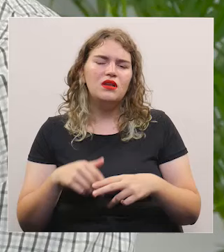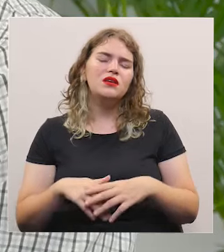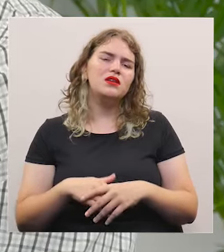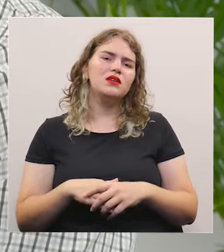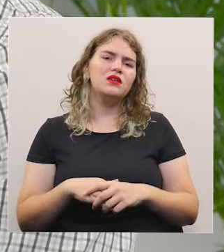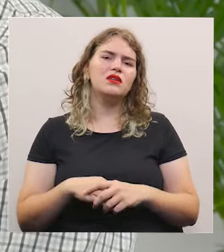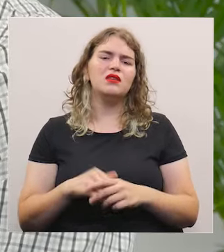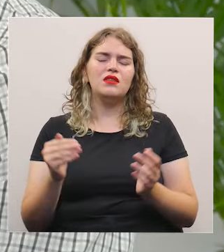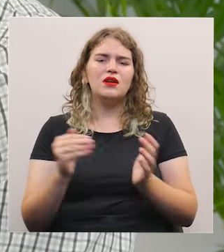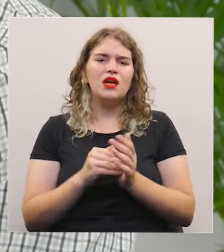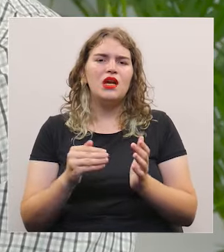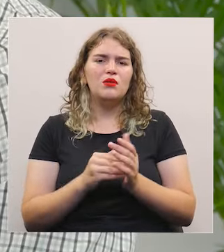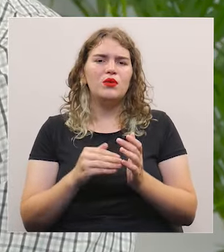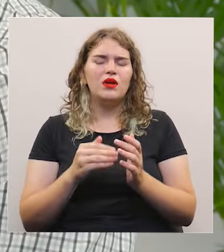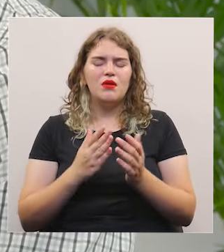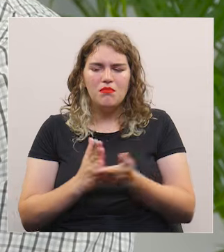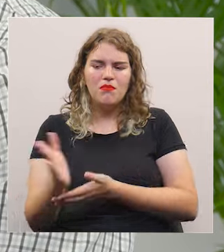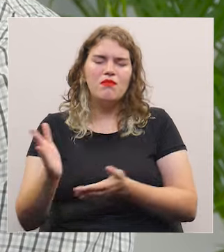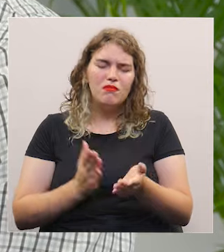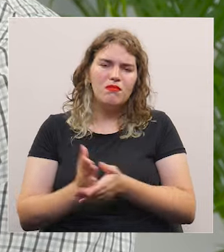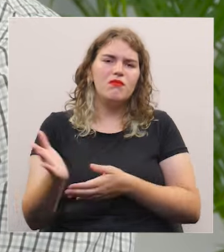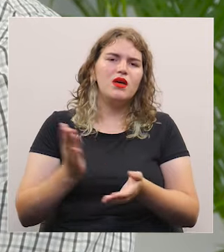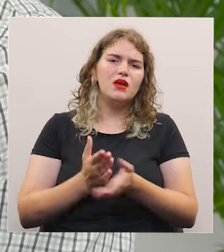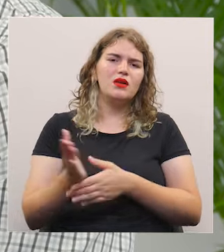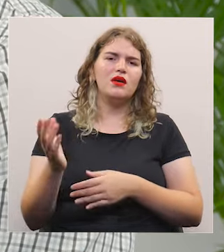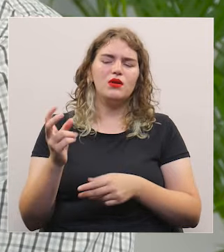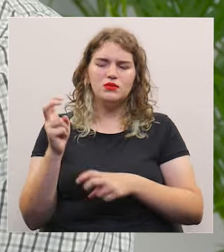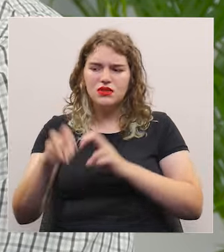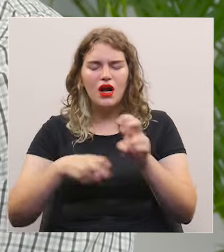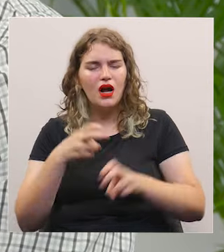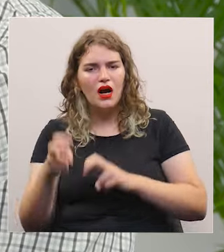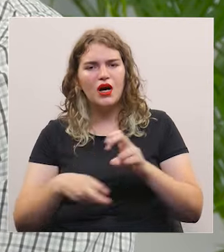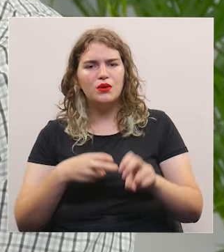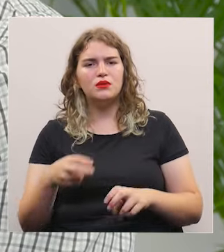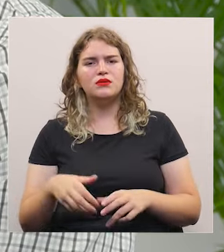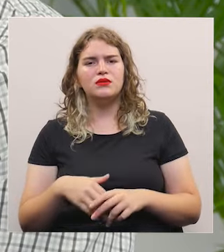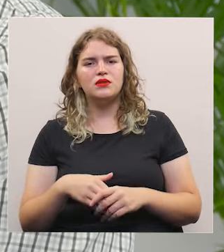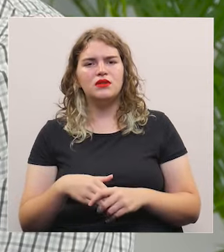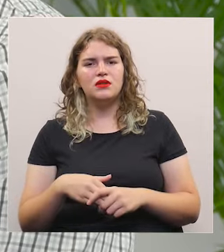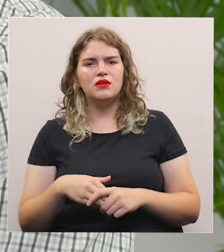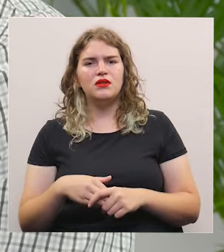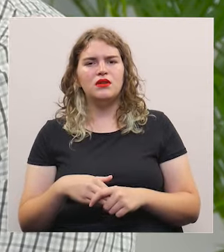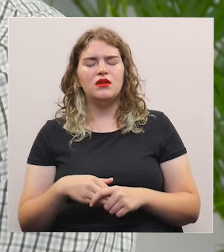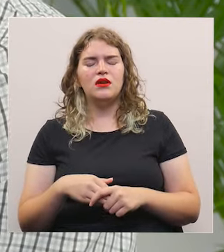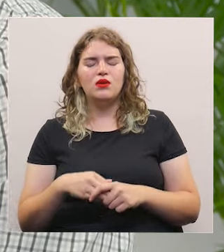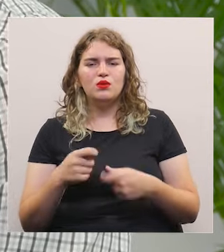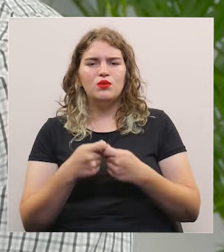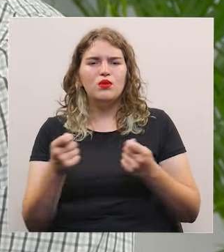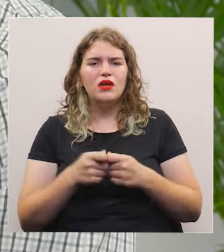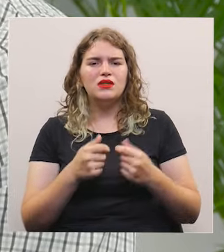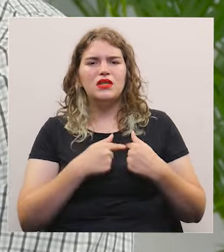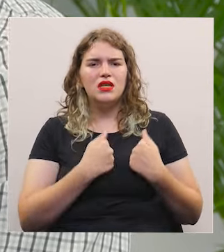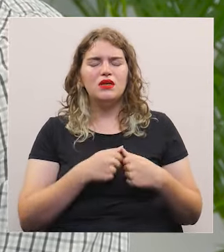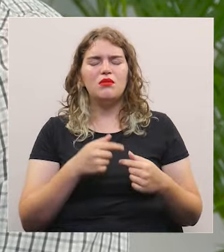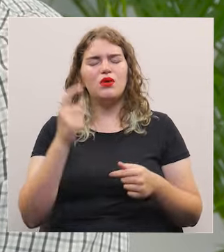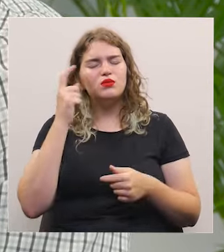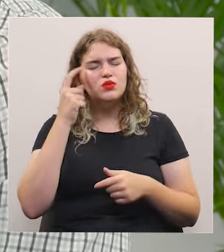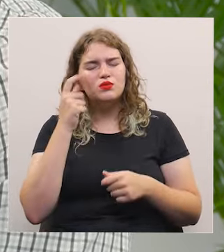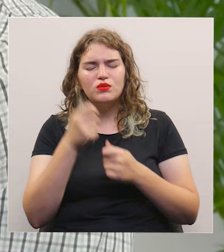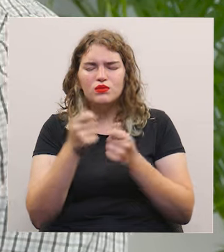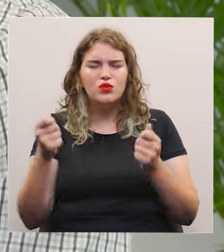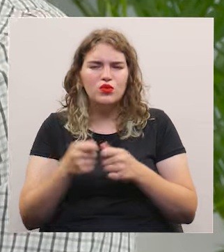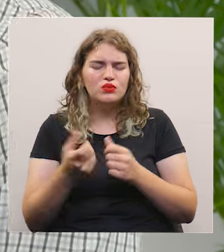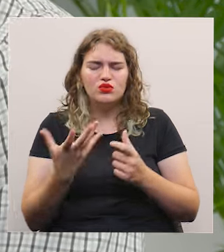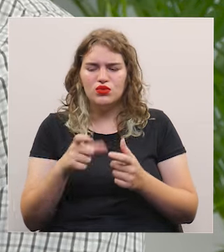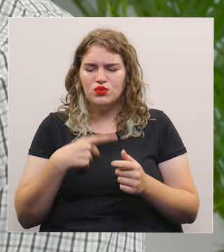că trebuie în permanență să o caut cu toată inima mea, cu tot cugetul meu,